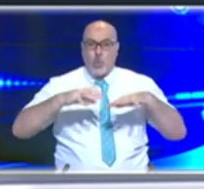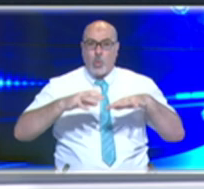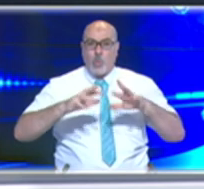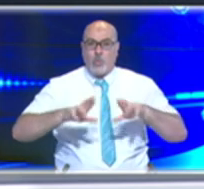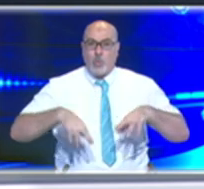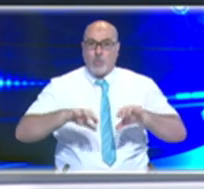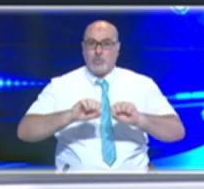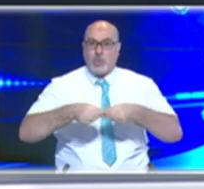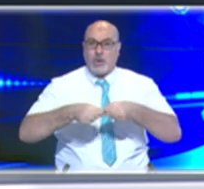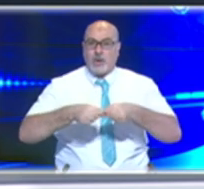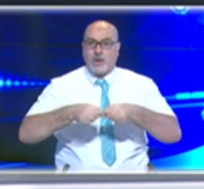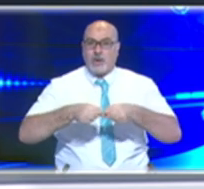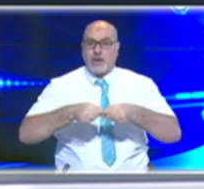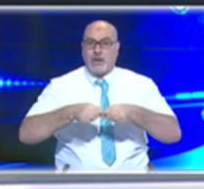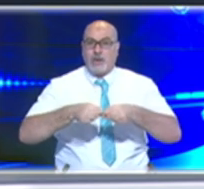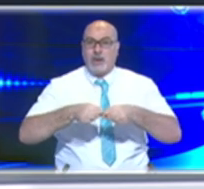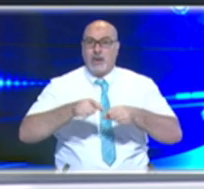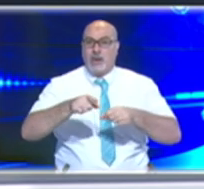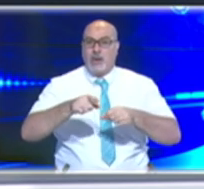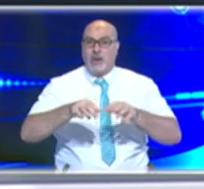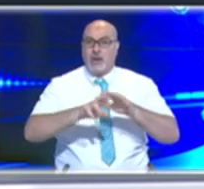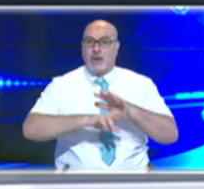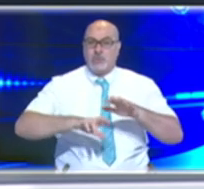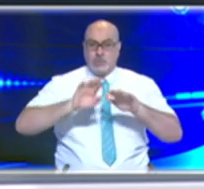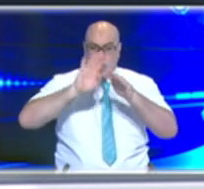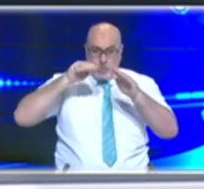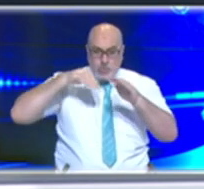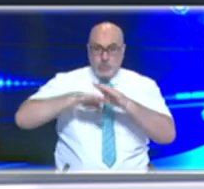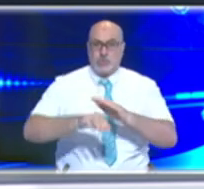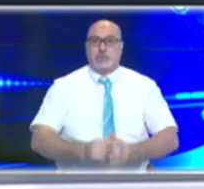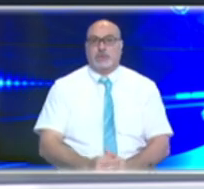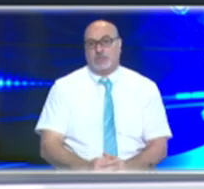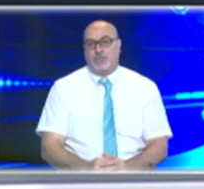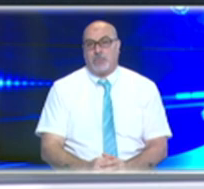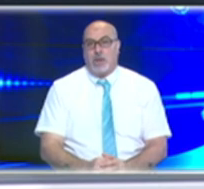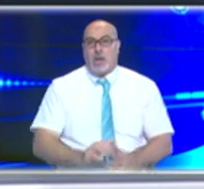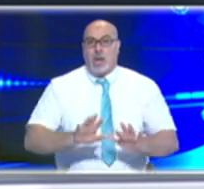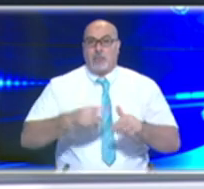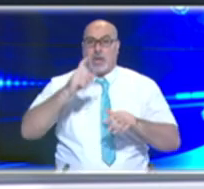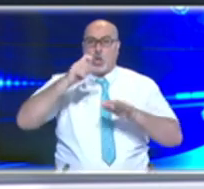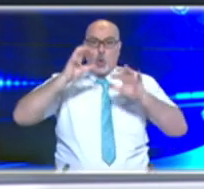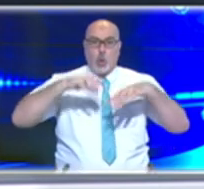لحقت بالطرقات ومسالك المرور خاصة على مستوى الأنفاق، وذلك